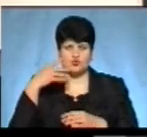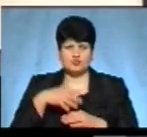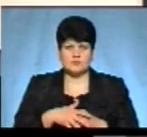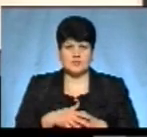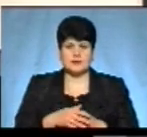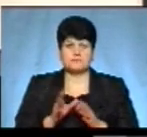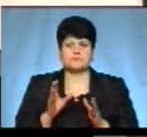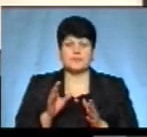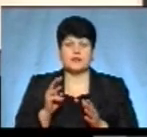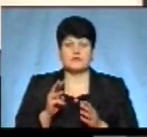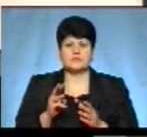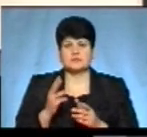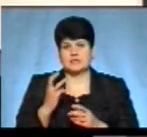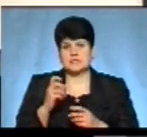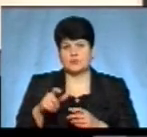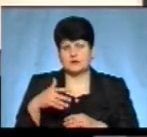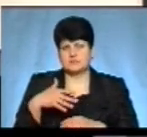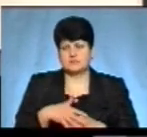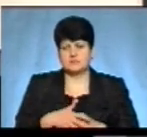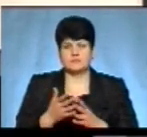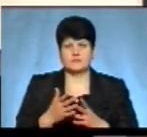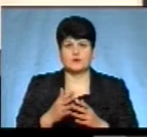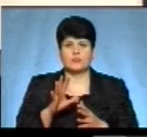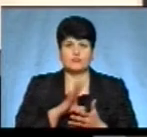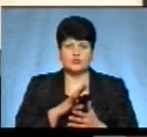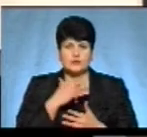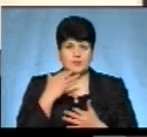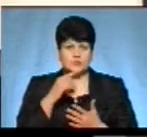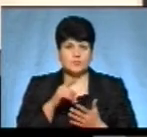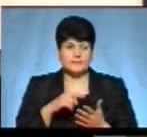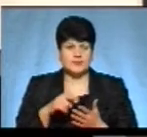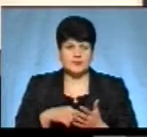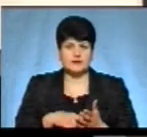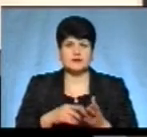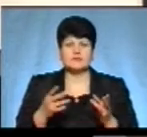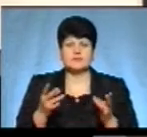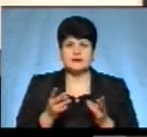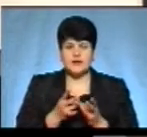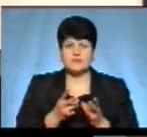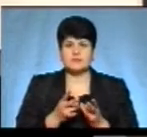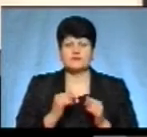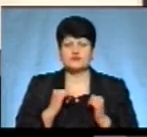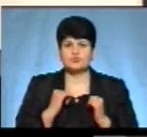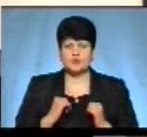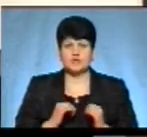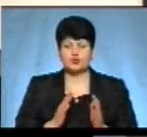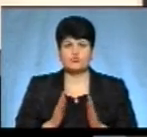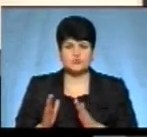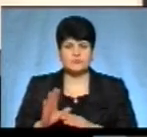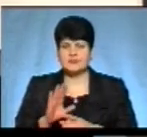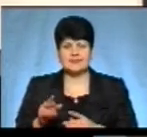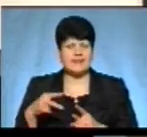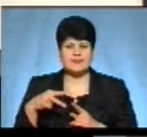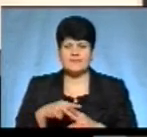людей було, всі гарно сприйняли цю ідею, і було багато питань. Розумієте? Треба в спокійному режимі,